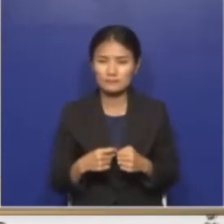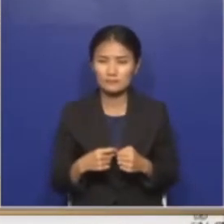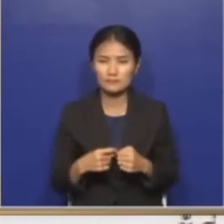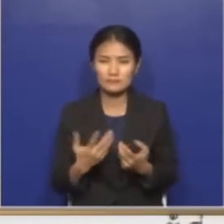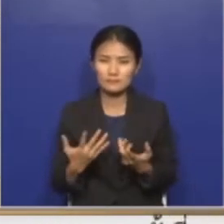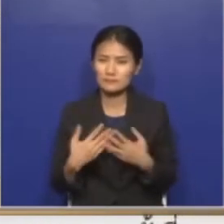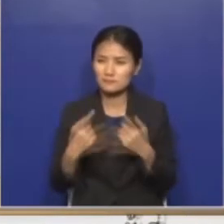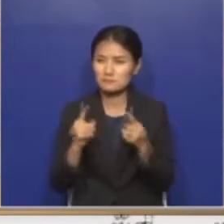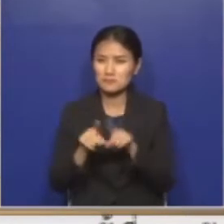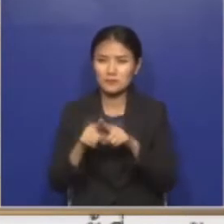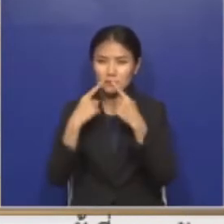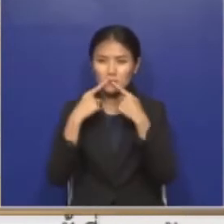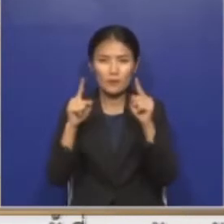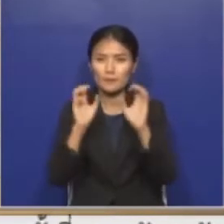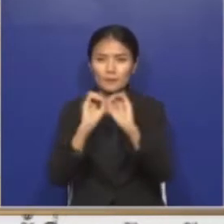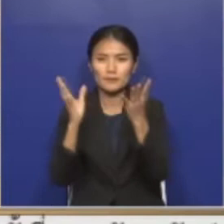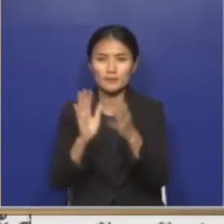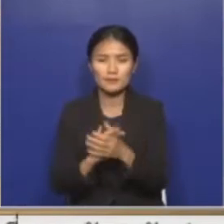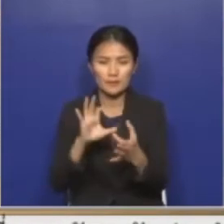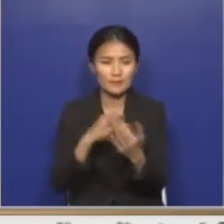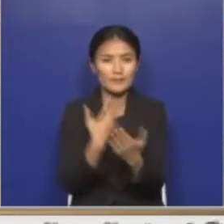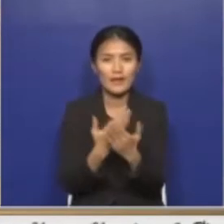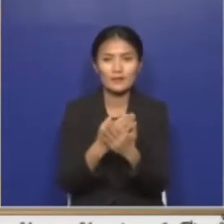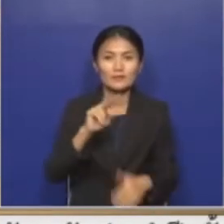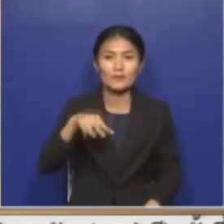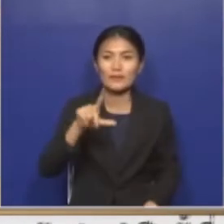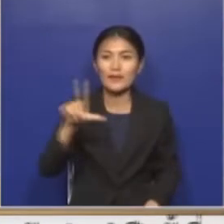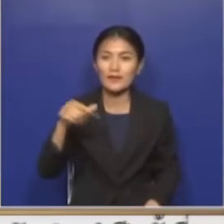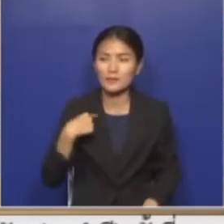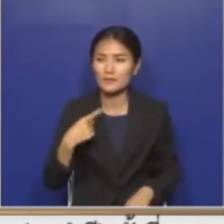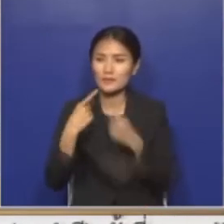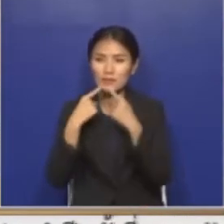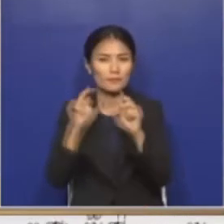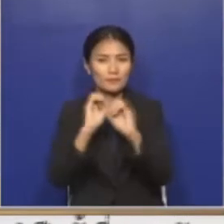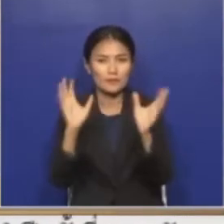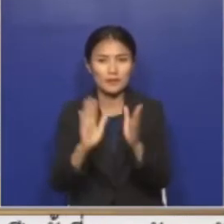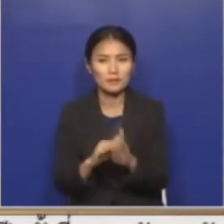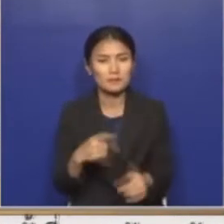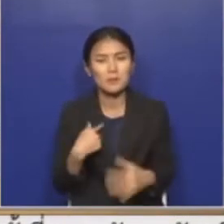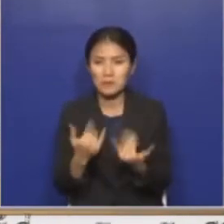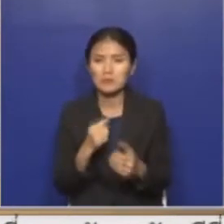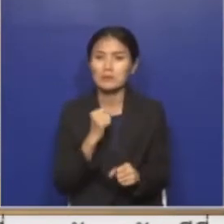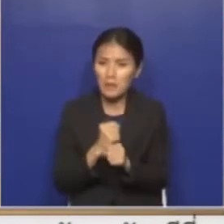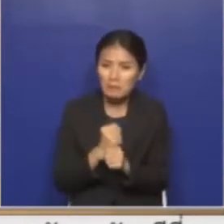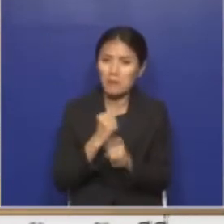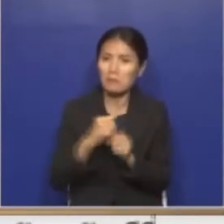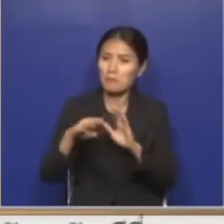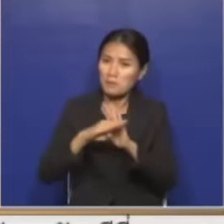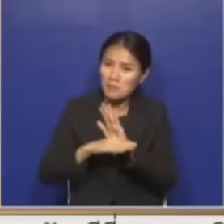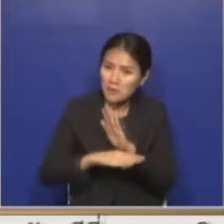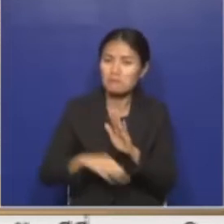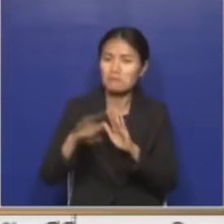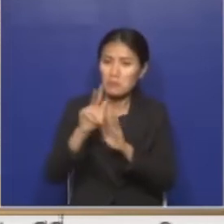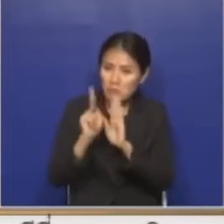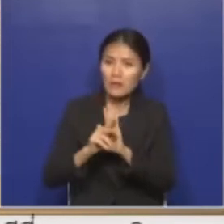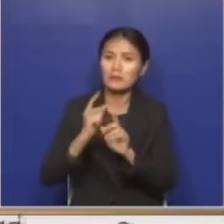สองพันล้านนะครับก็มีแต่ว่ากำลังดำเนินการนะครับแจ้งคะนี้เนี่ยวันนี้นะครับผมถือว่าผมถาม